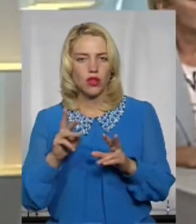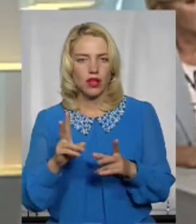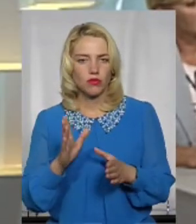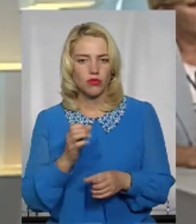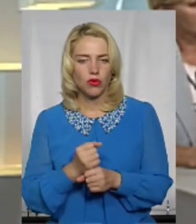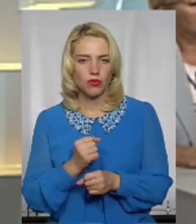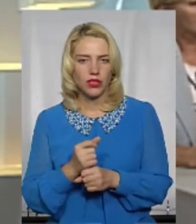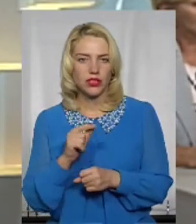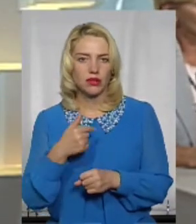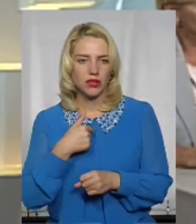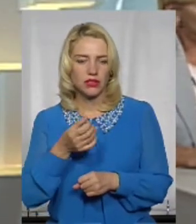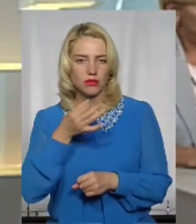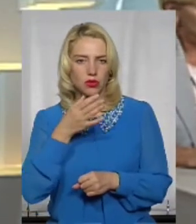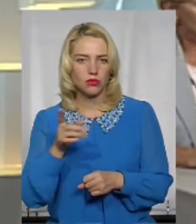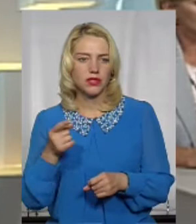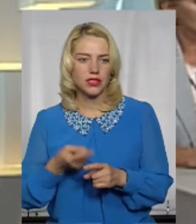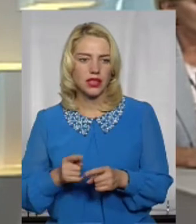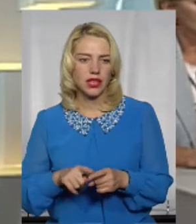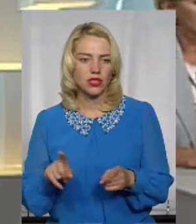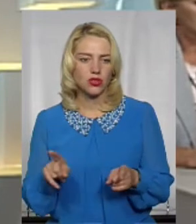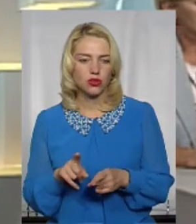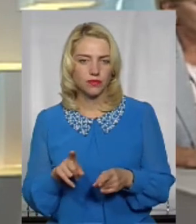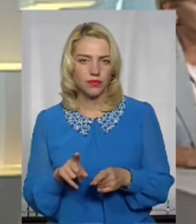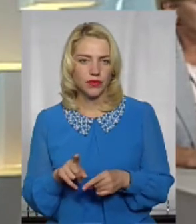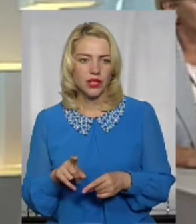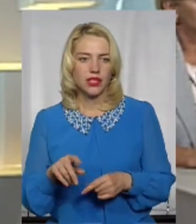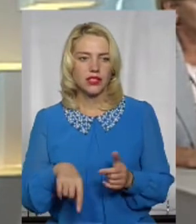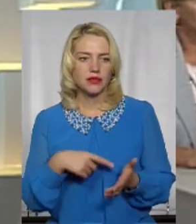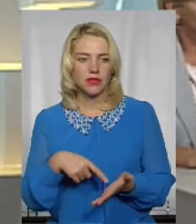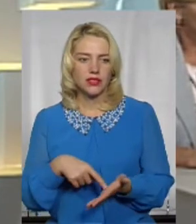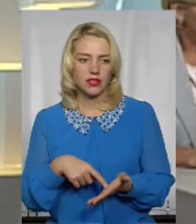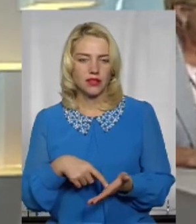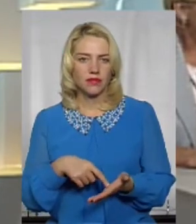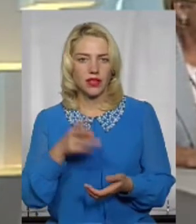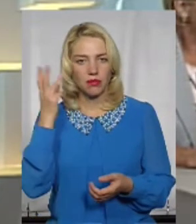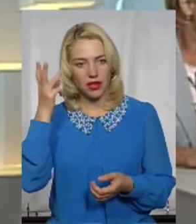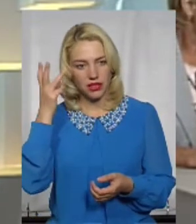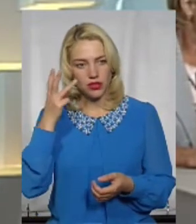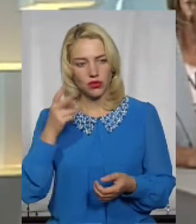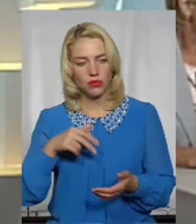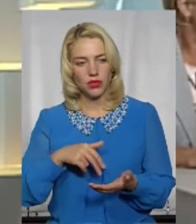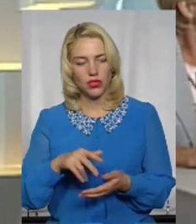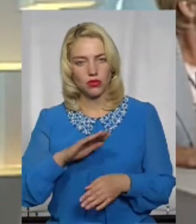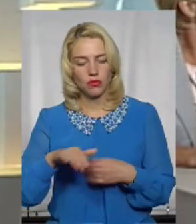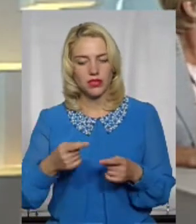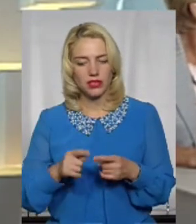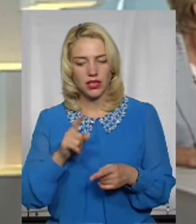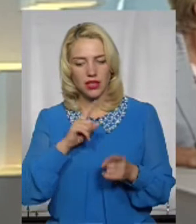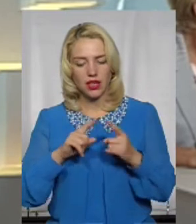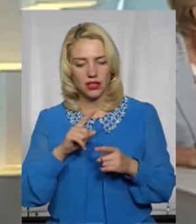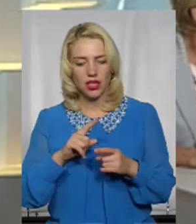І мені сподобалося те, що з міста Хмельницького підійшов після цієї